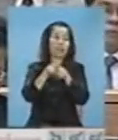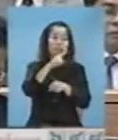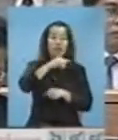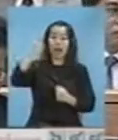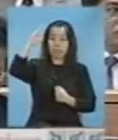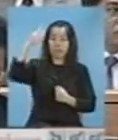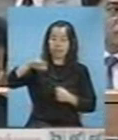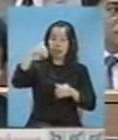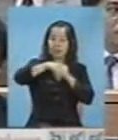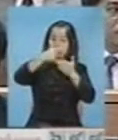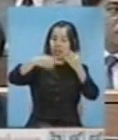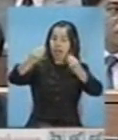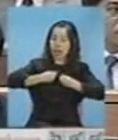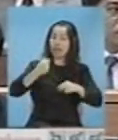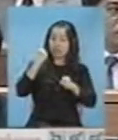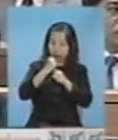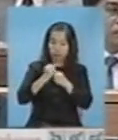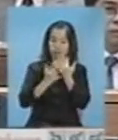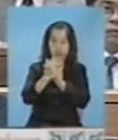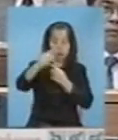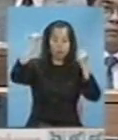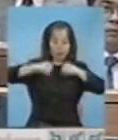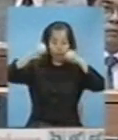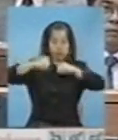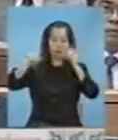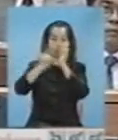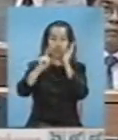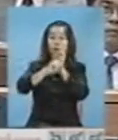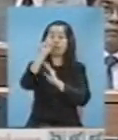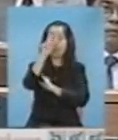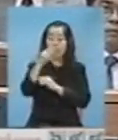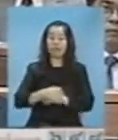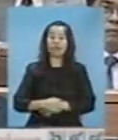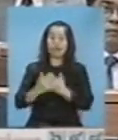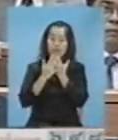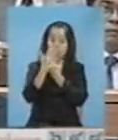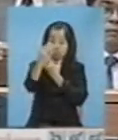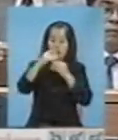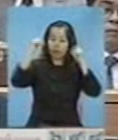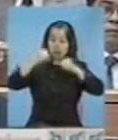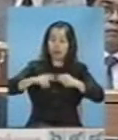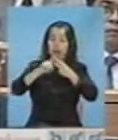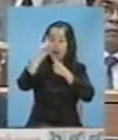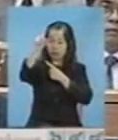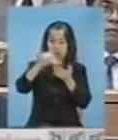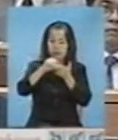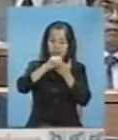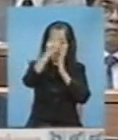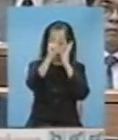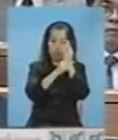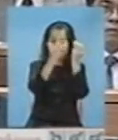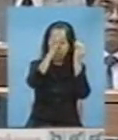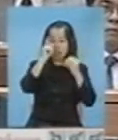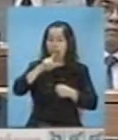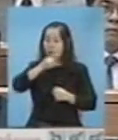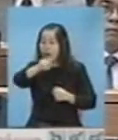อนหาเสียงว่าท่านจะทำประชามติ2ครั้งครั้งที่1ก่อนแก้รัฐนูลให้ไปถามประช